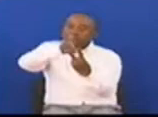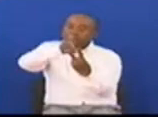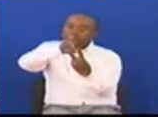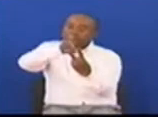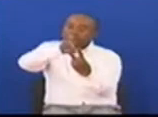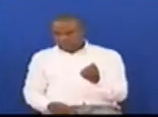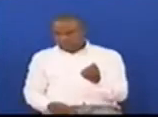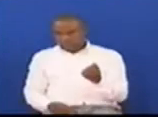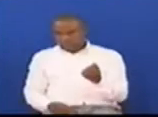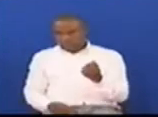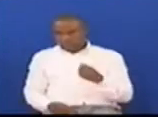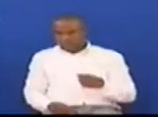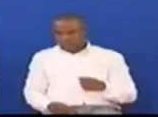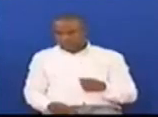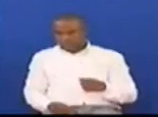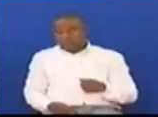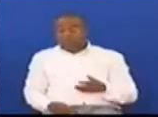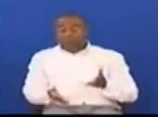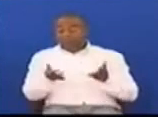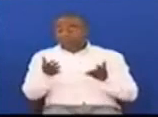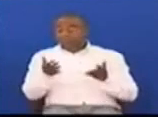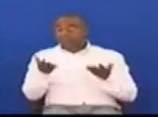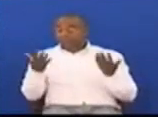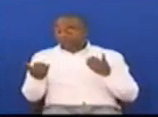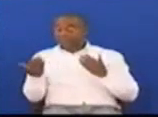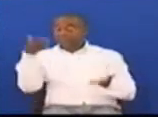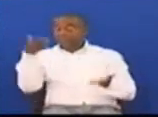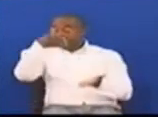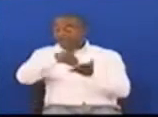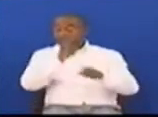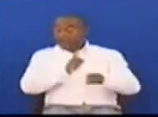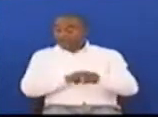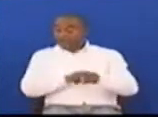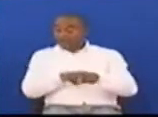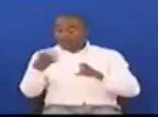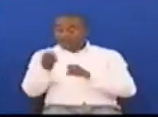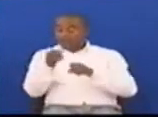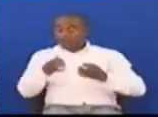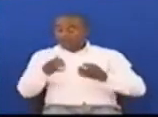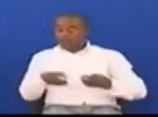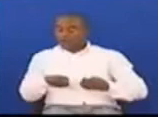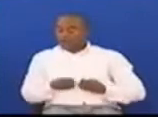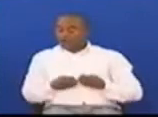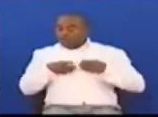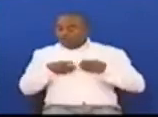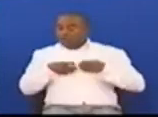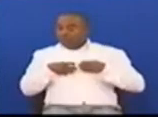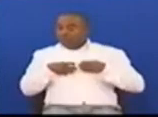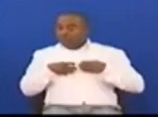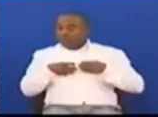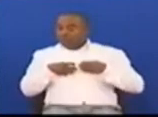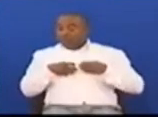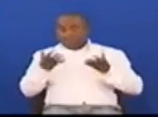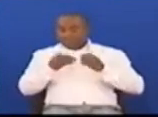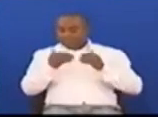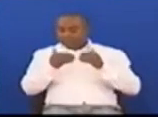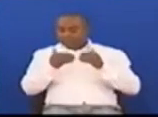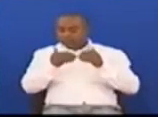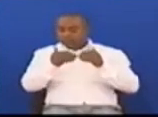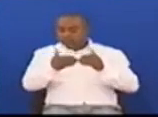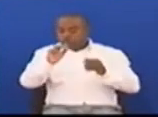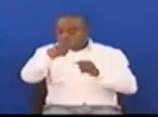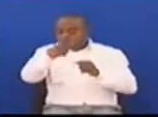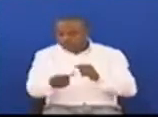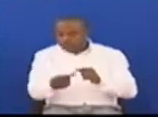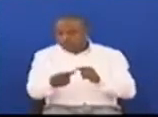Na kulikuwa na wakati ninakuwa na hofu kidogo kwamba labda hatutafika huko,